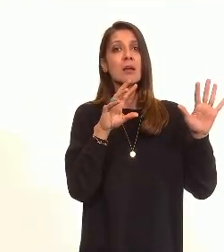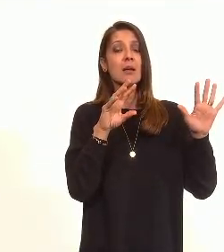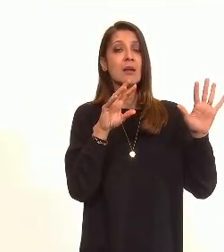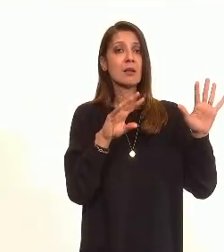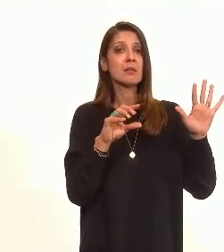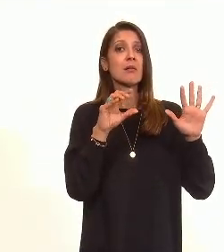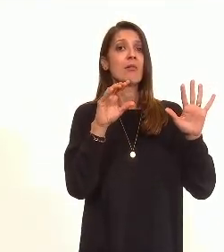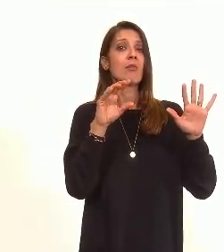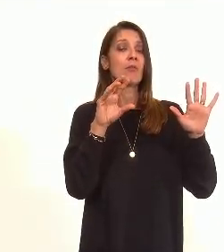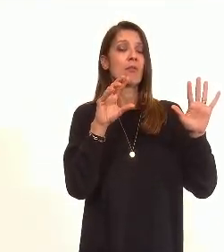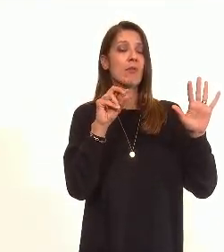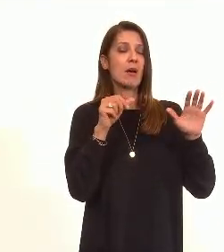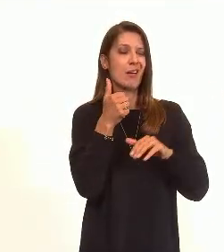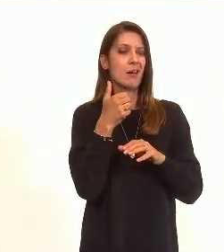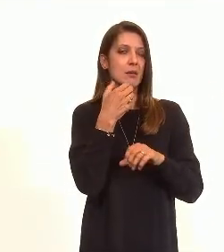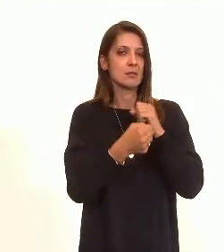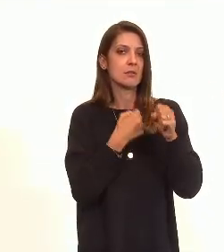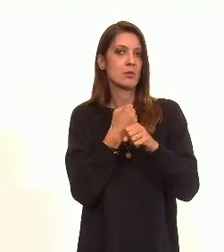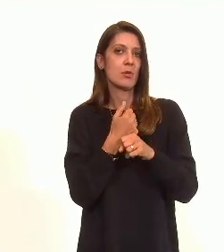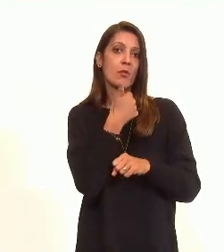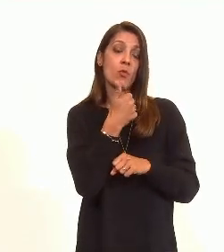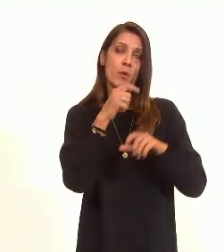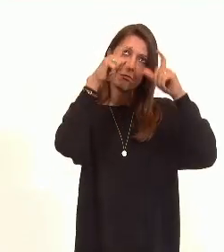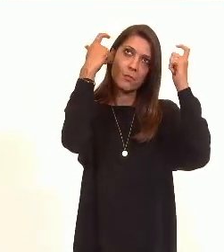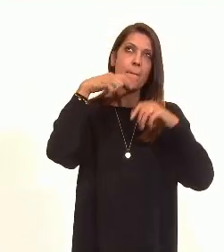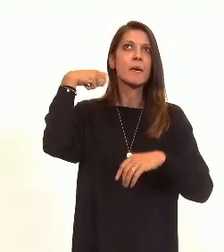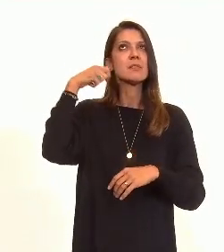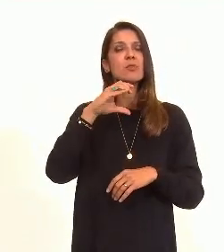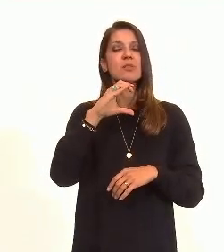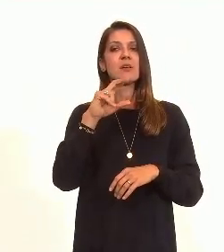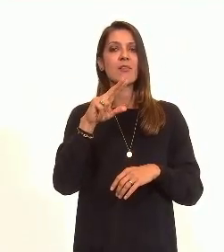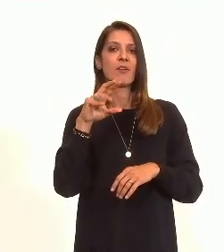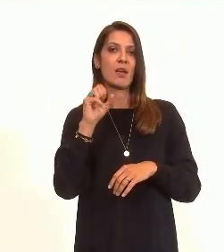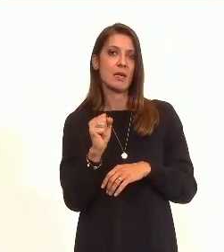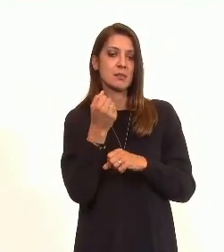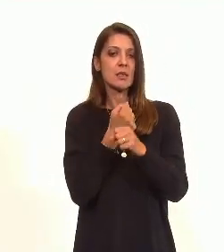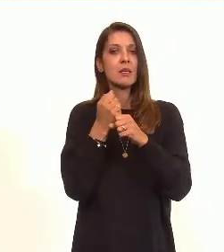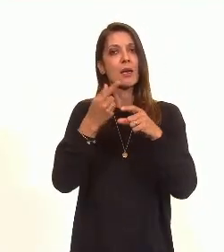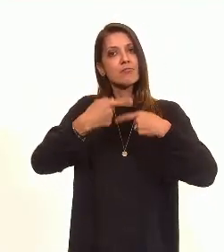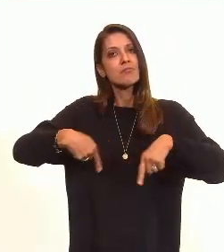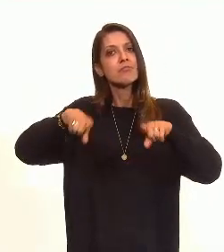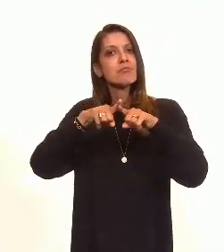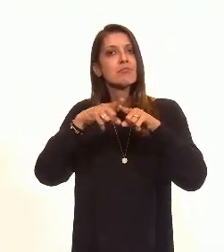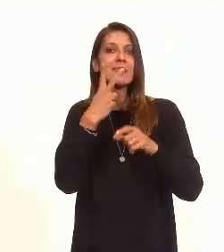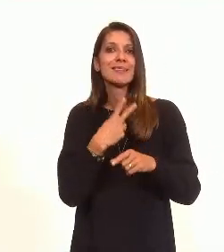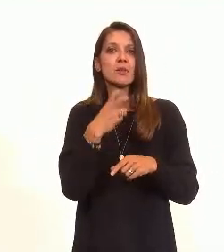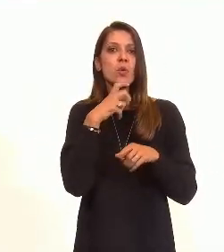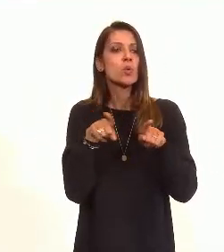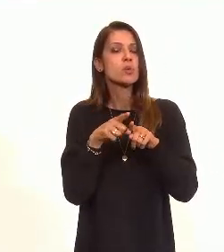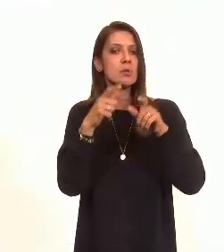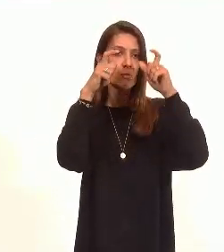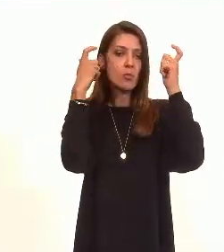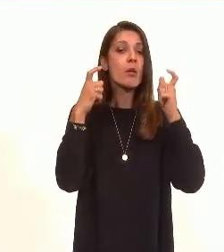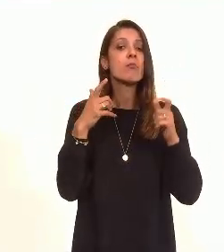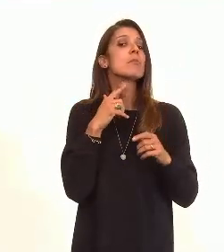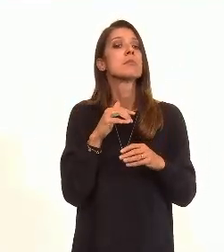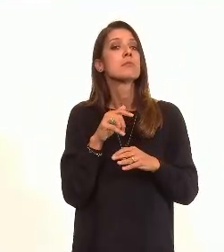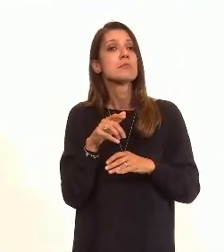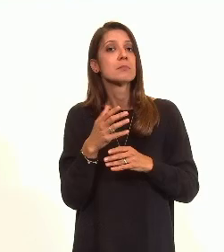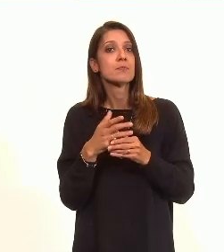alors, vous y présidez le CVS, vous y avez créé le comité citoyennage de l'établissement, vous êtes aussi la correspondante régionale de